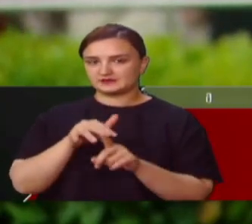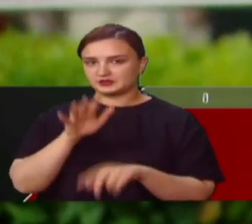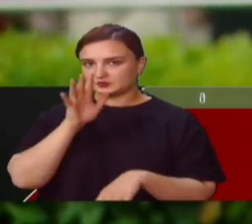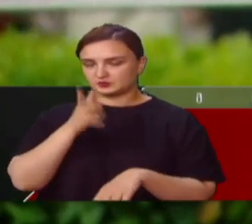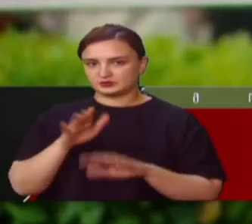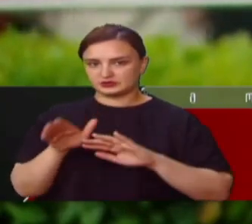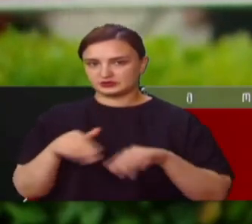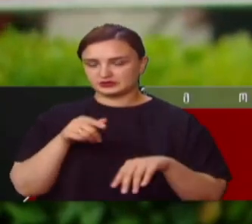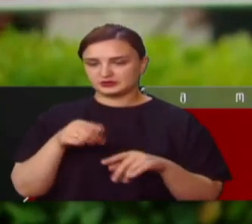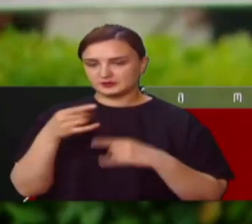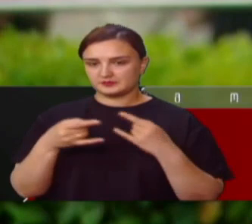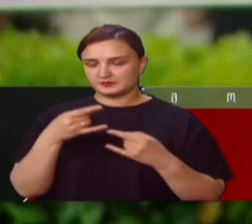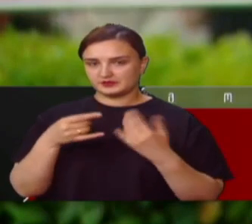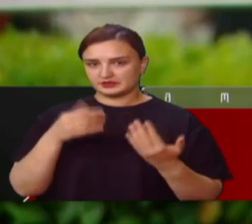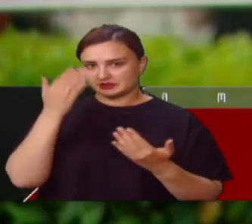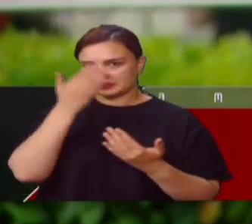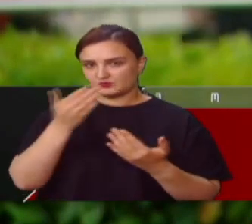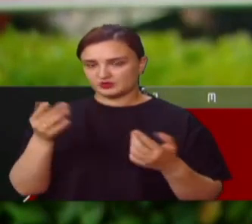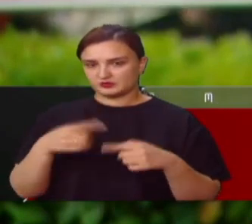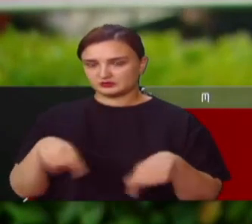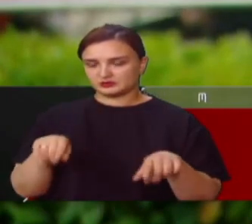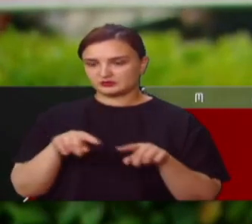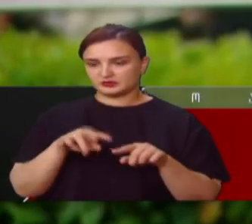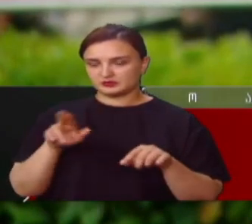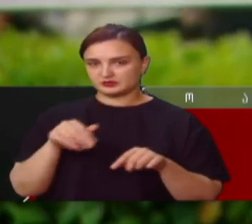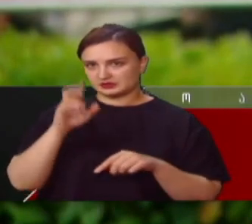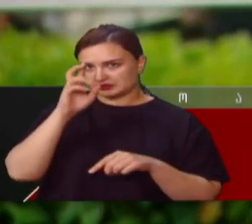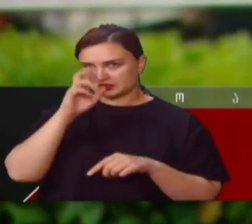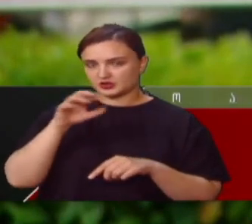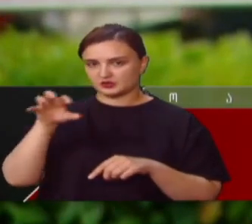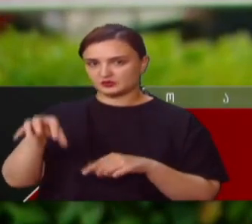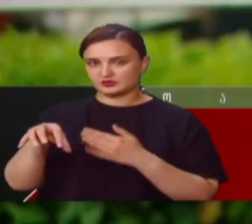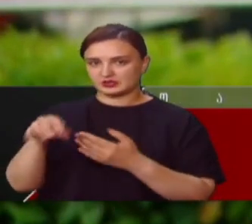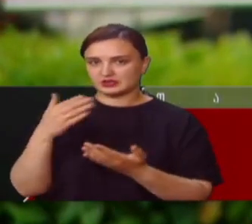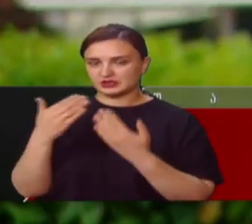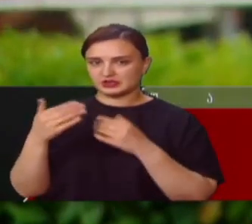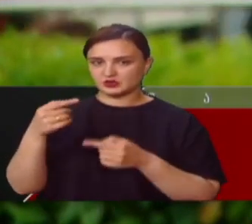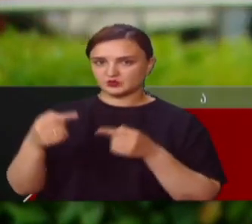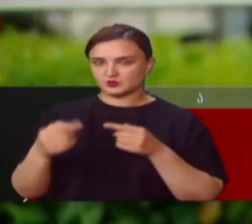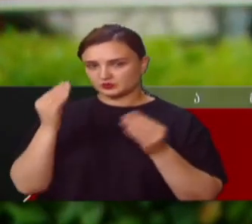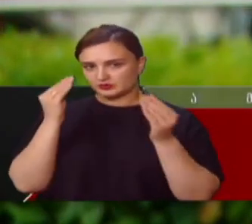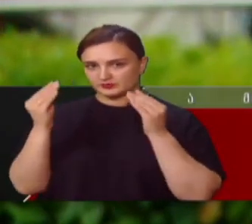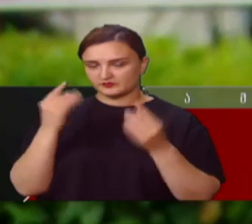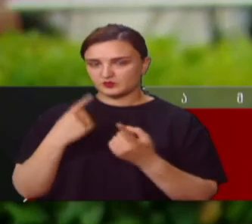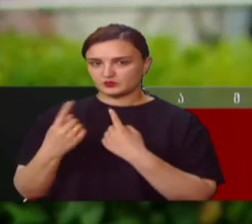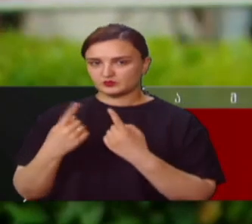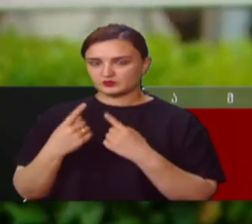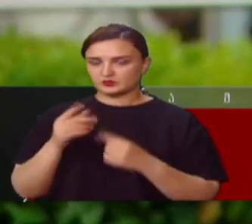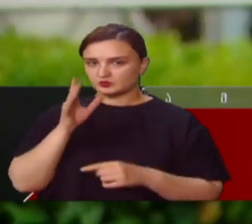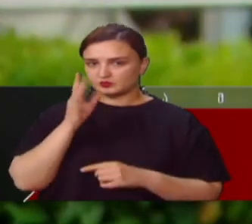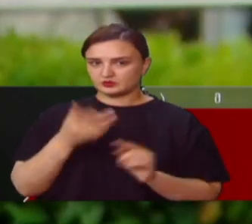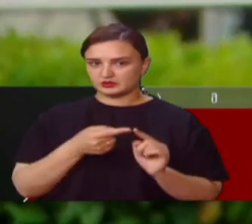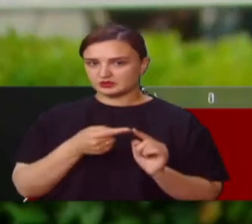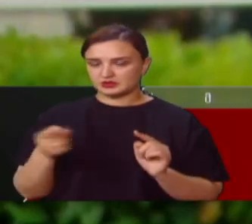5 წელი. ეს არის მედიასთან, სამოქალაქო საზოგადოებასა და საჯარო სექტორთან დისკუსიის, დებატებისა და კონსულტაციების 5